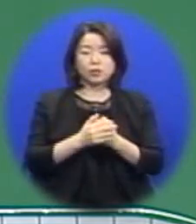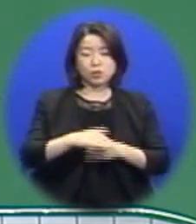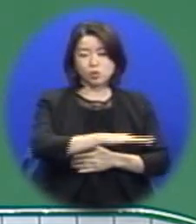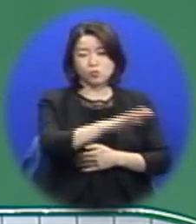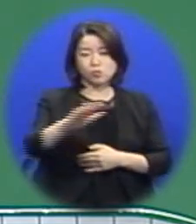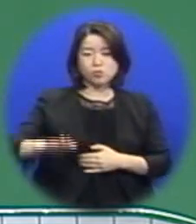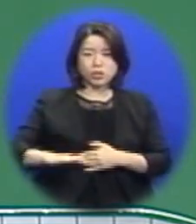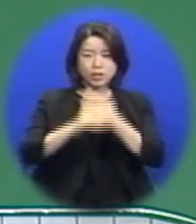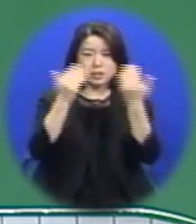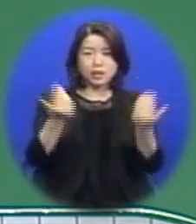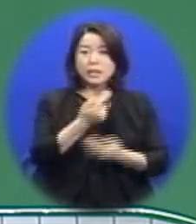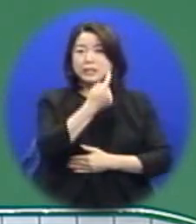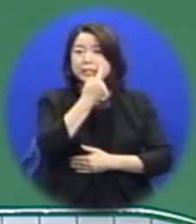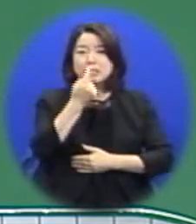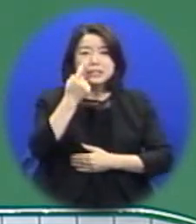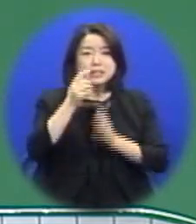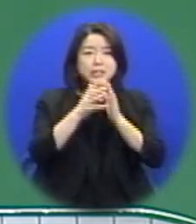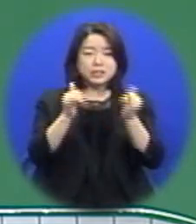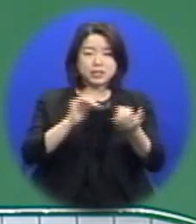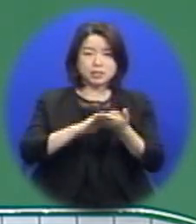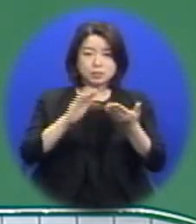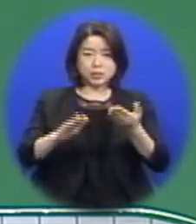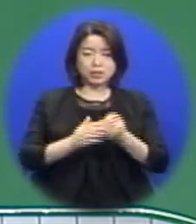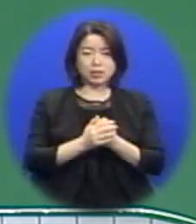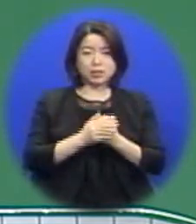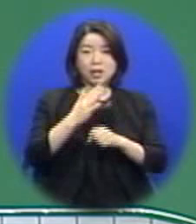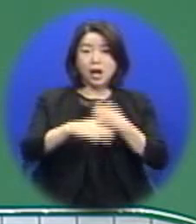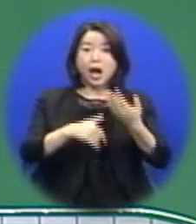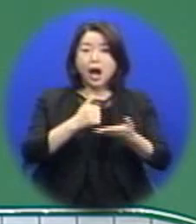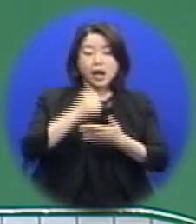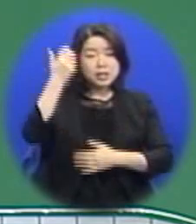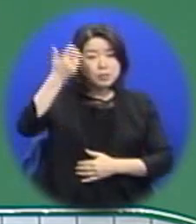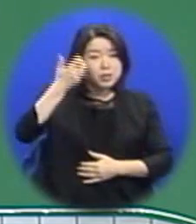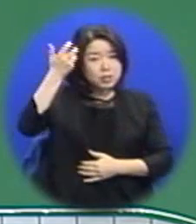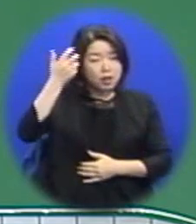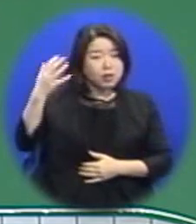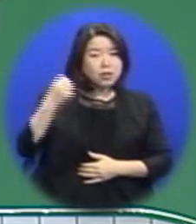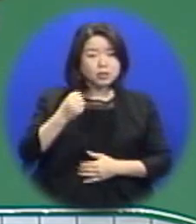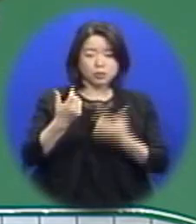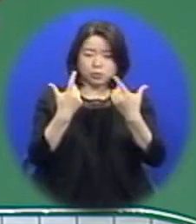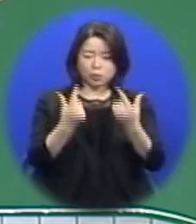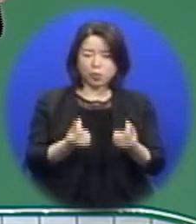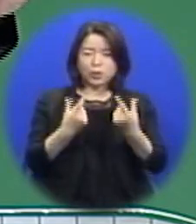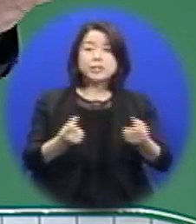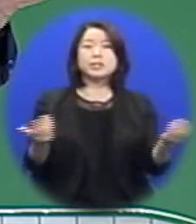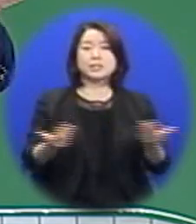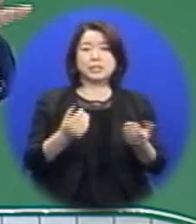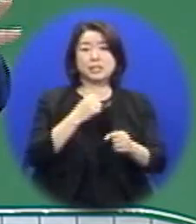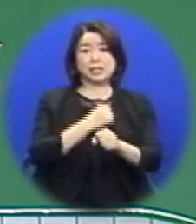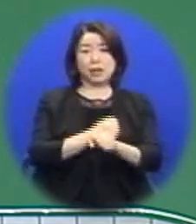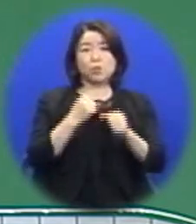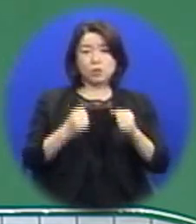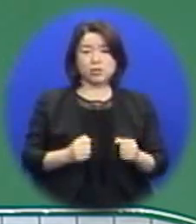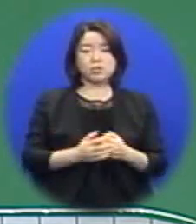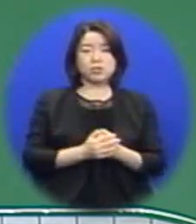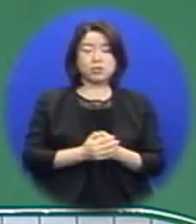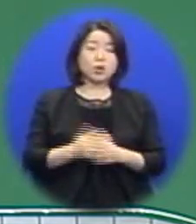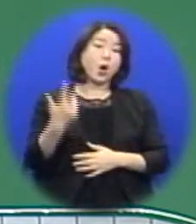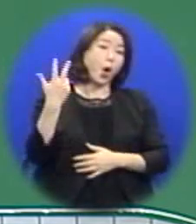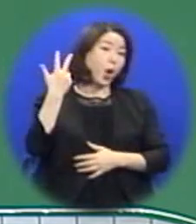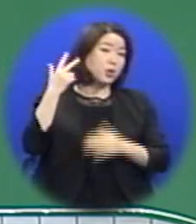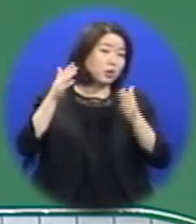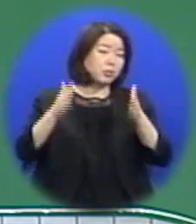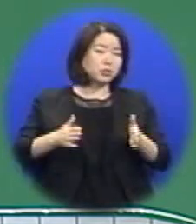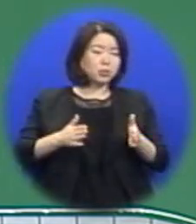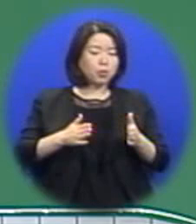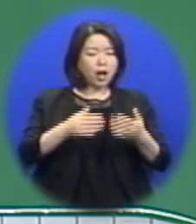증인들입니다. 하나님의 영으로 오늘도 똑같은 일을 하십니다. 여러분 지난 한 주간 동안